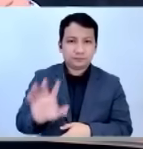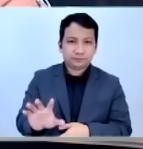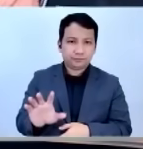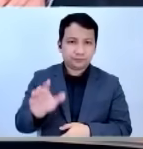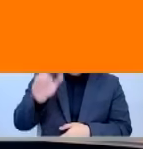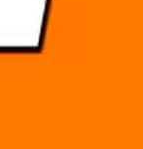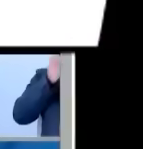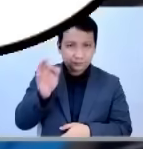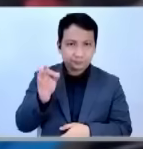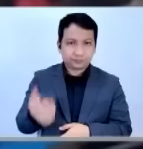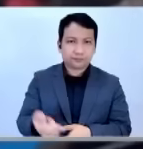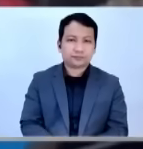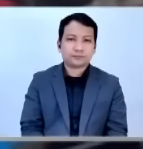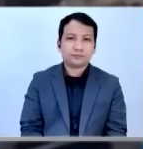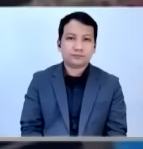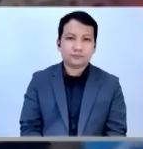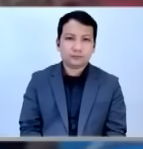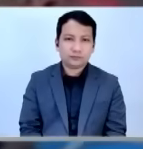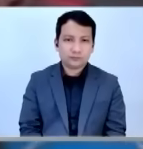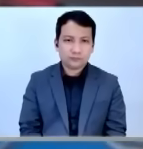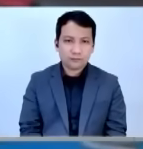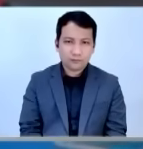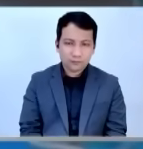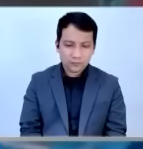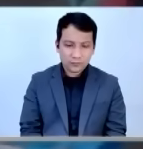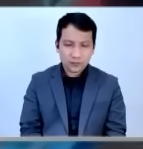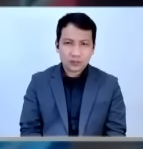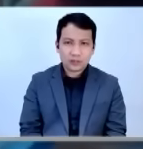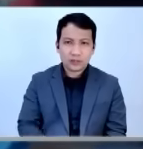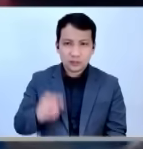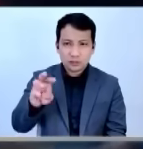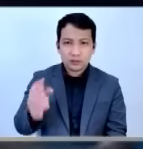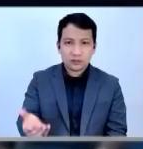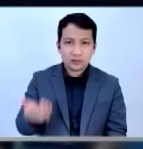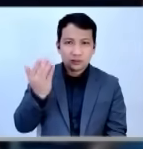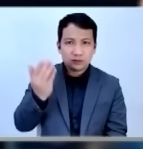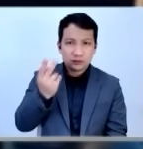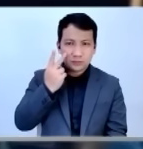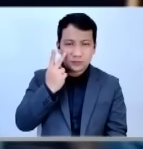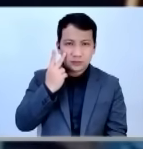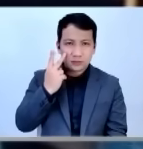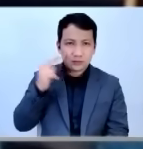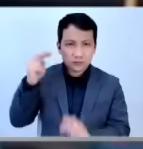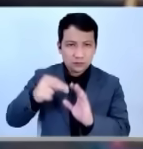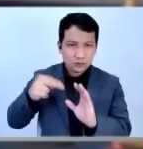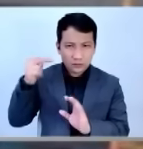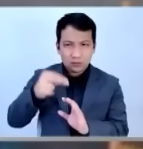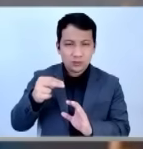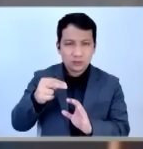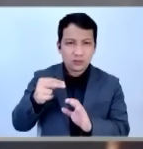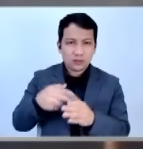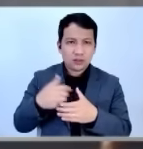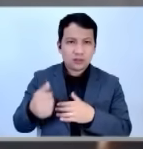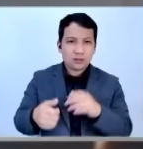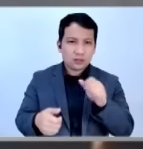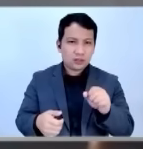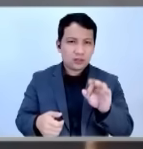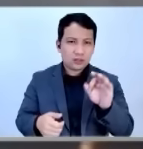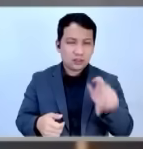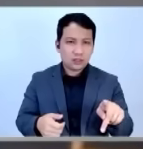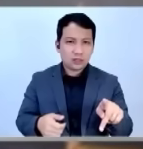Fulgencio. Alas 6 ng umaga kanina, makikita sa videong ito na inilabas ng Armed Forces of the Philippines